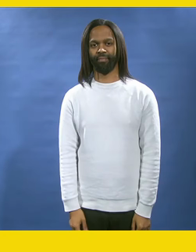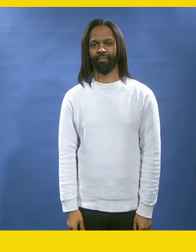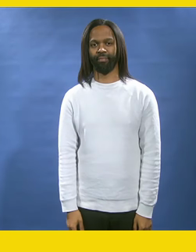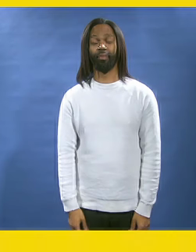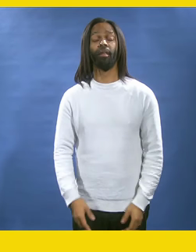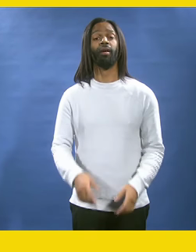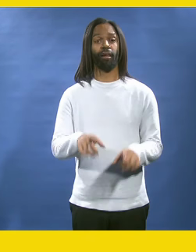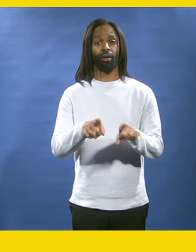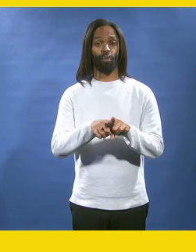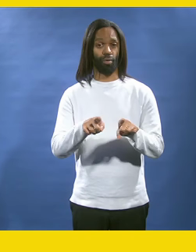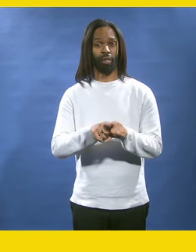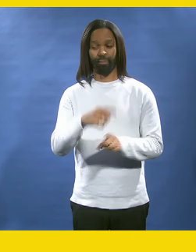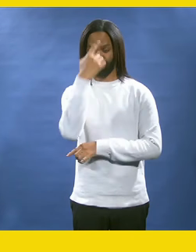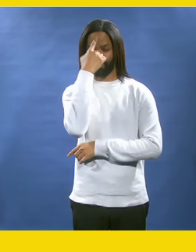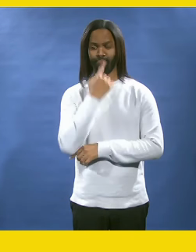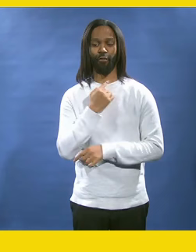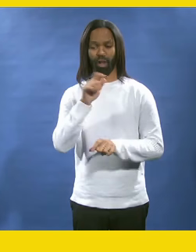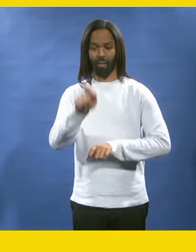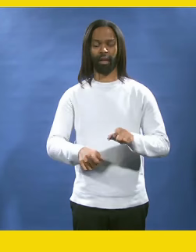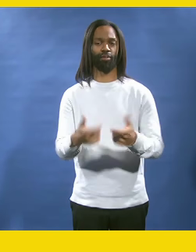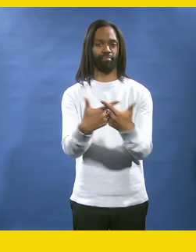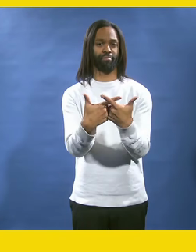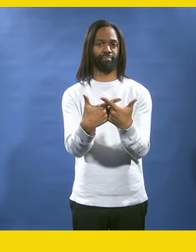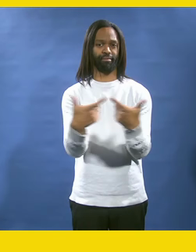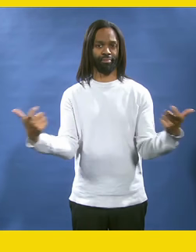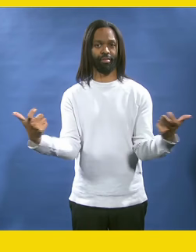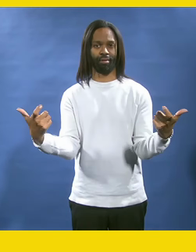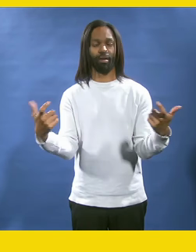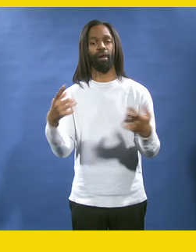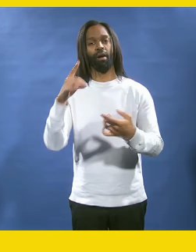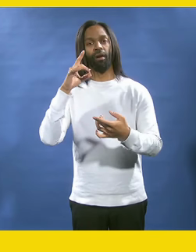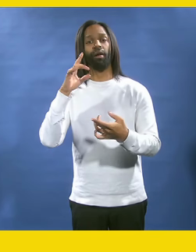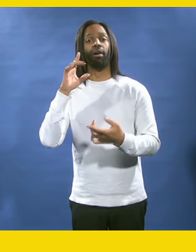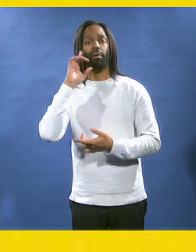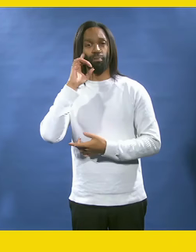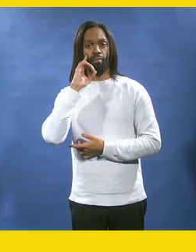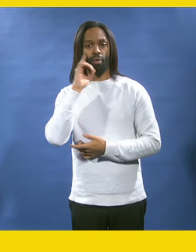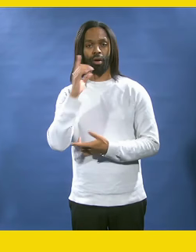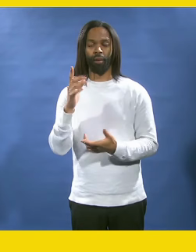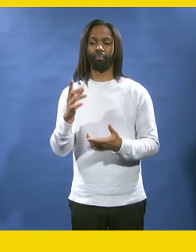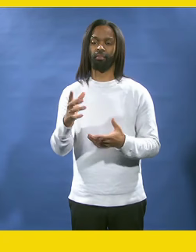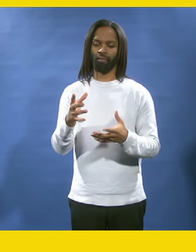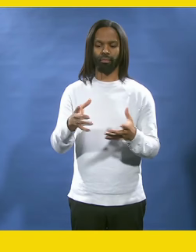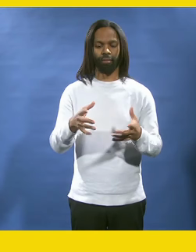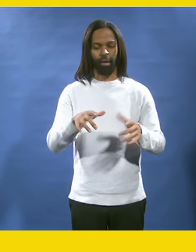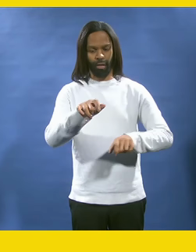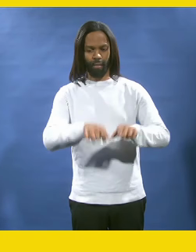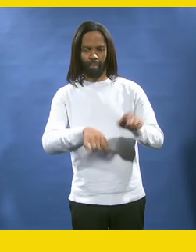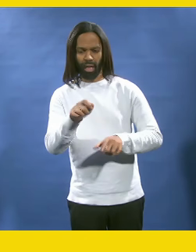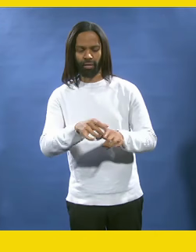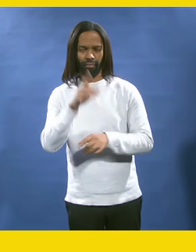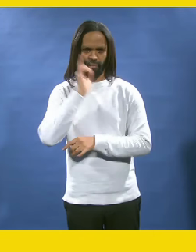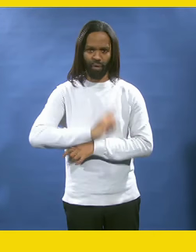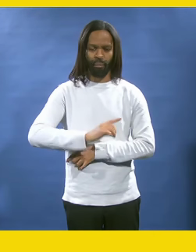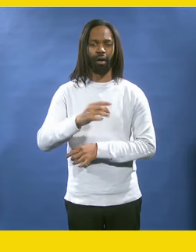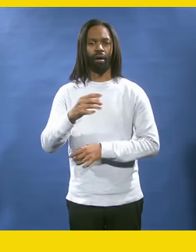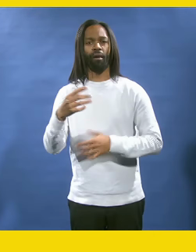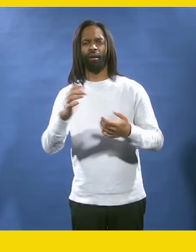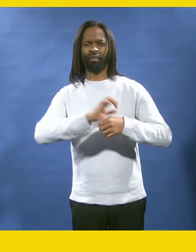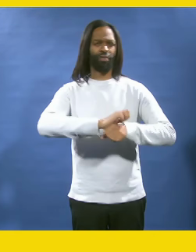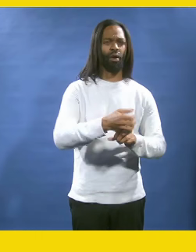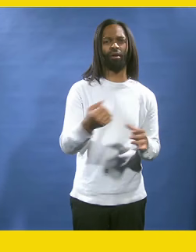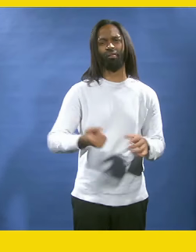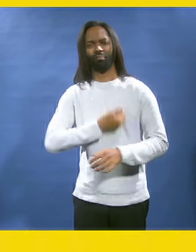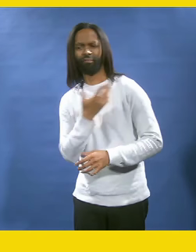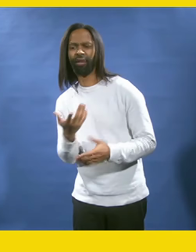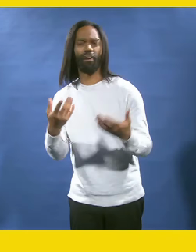et de public en faveur des femmes violées, agressées, marchandisées,